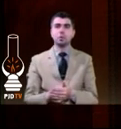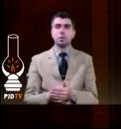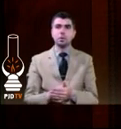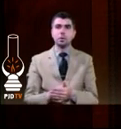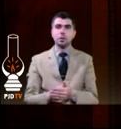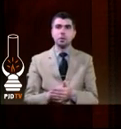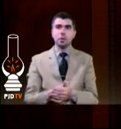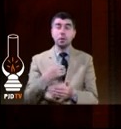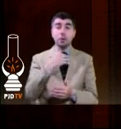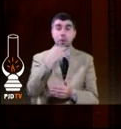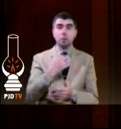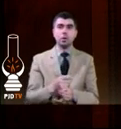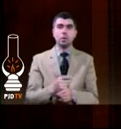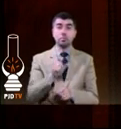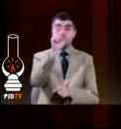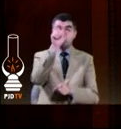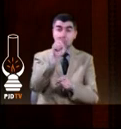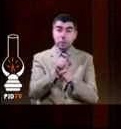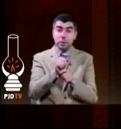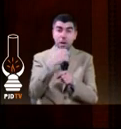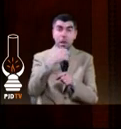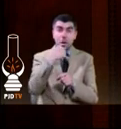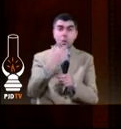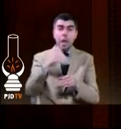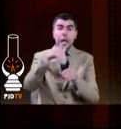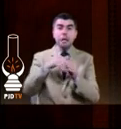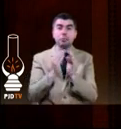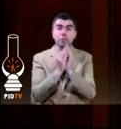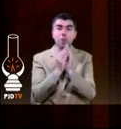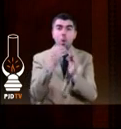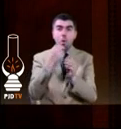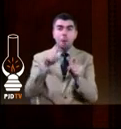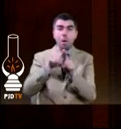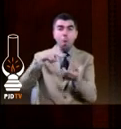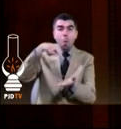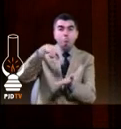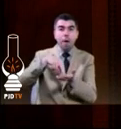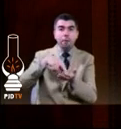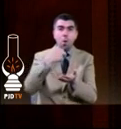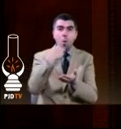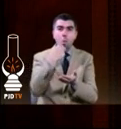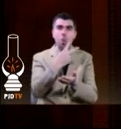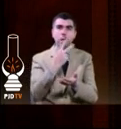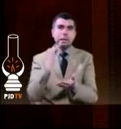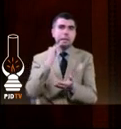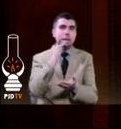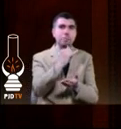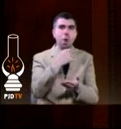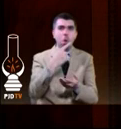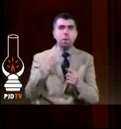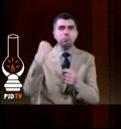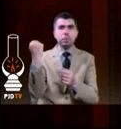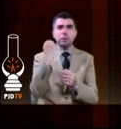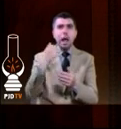كان خاصي أبو زيد اللي هو فارس ديال الكلمة ينوض هنا يغوت عليا ويخرج فيا عيني ويقول لي السعد إلى علاش